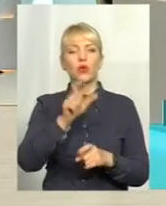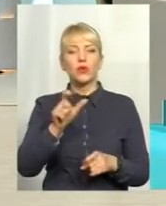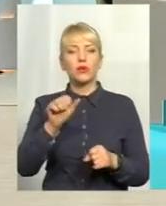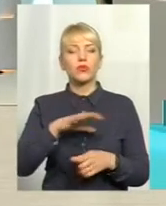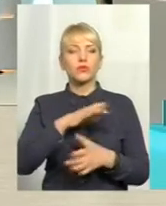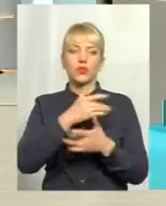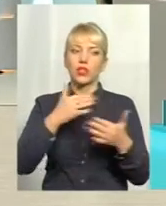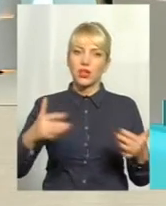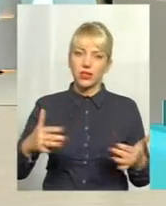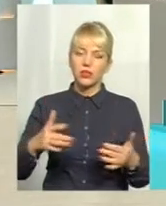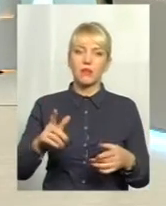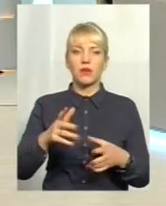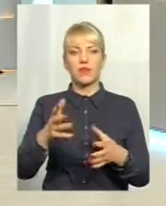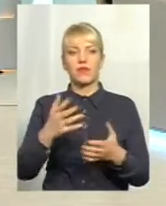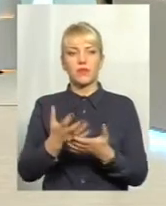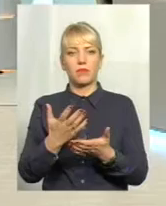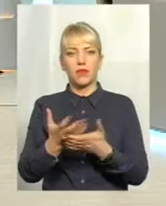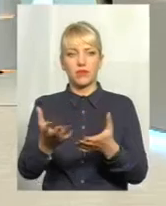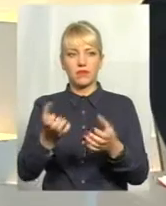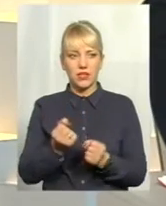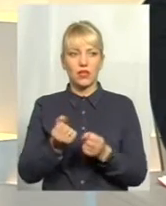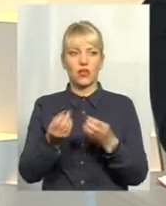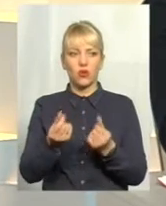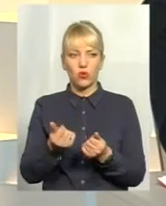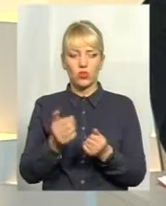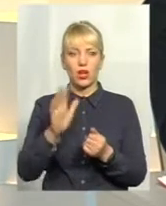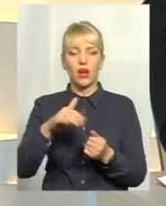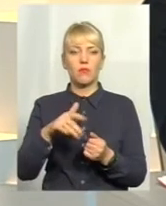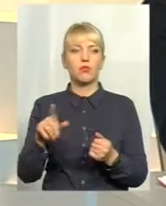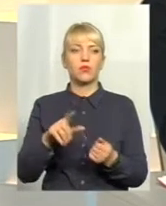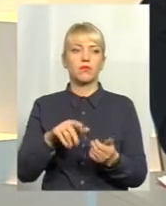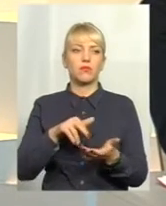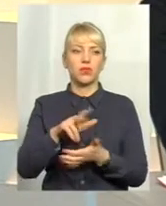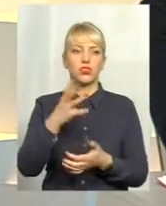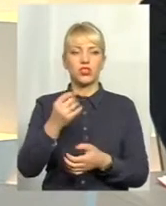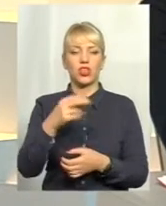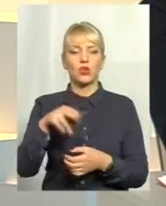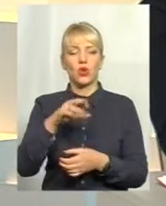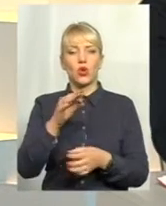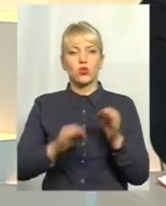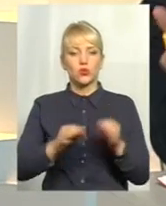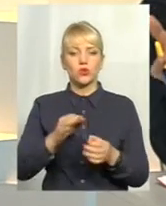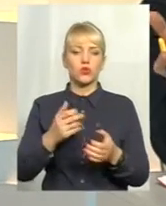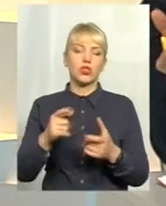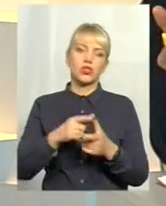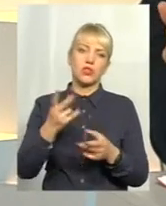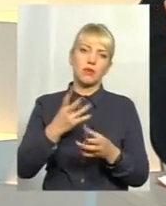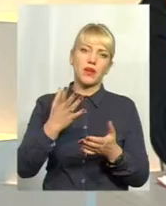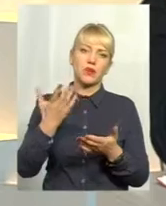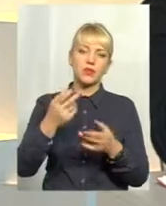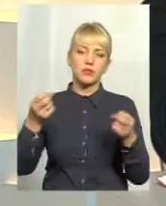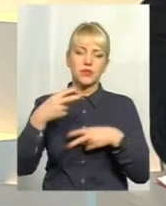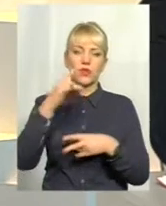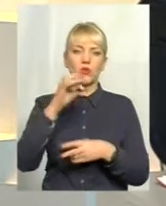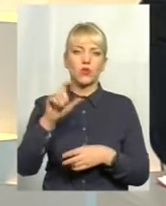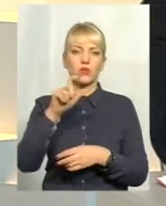бути різними, да, і взяли гроші, а потім все одно пішли до суду. Ну, це потрібно розписку брати з тієї людини, вже з